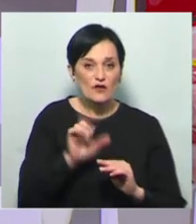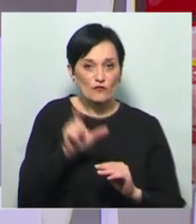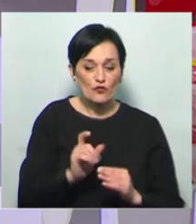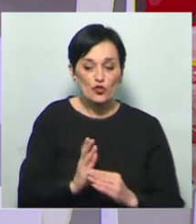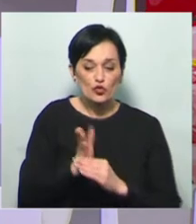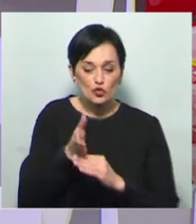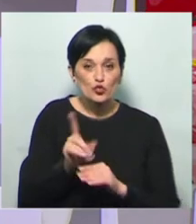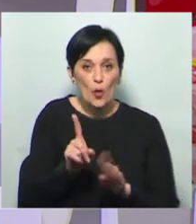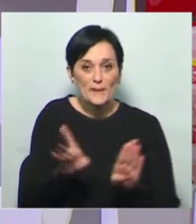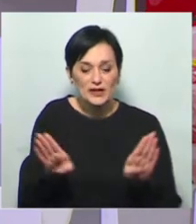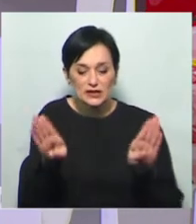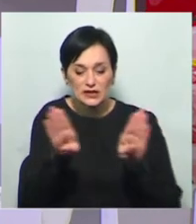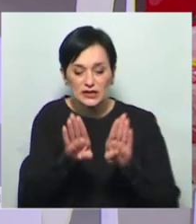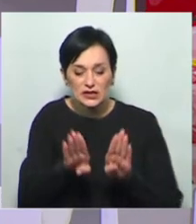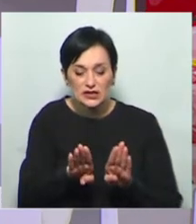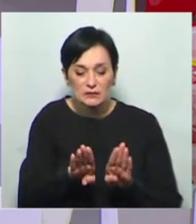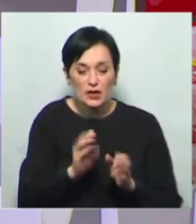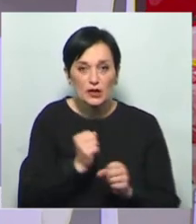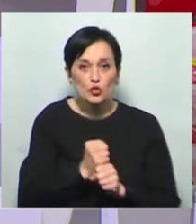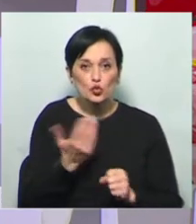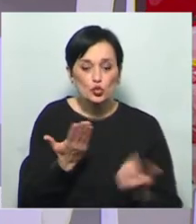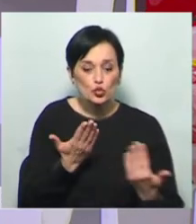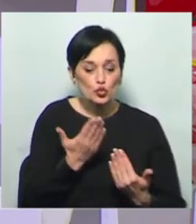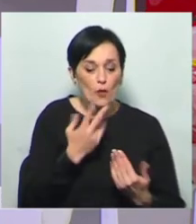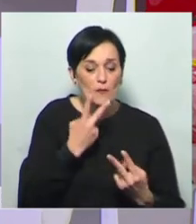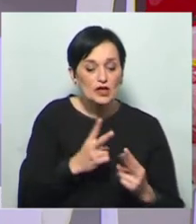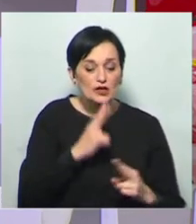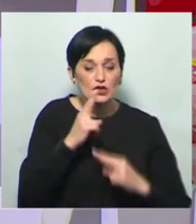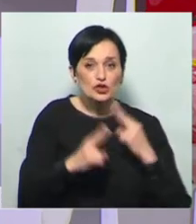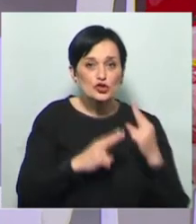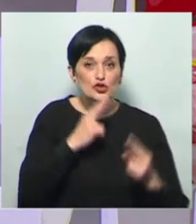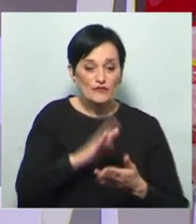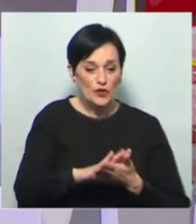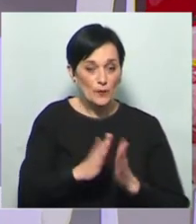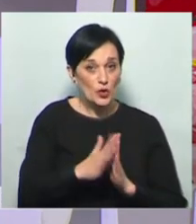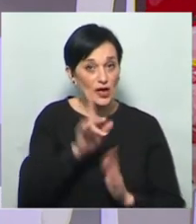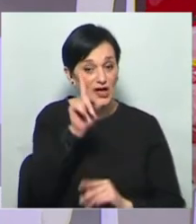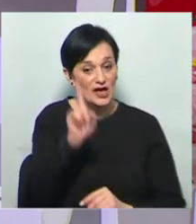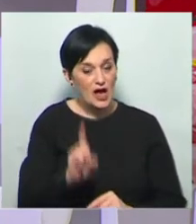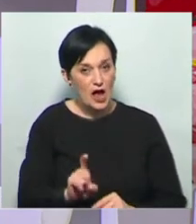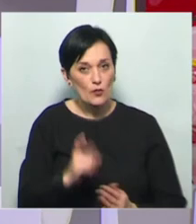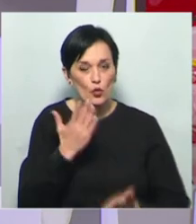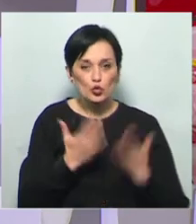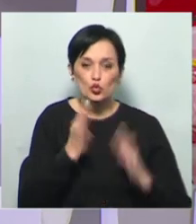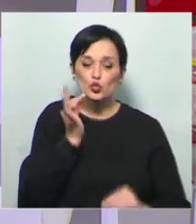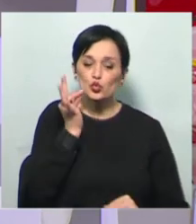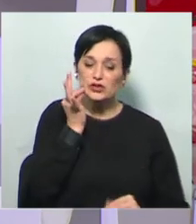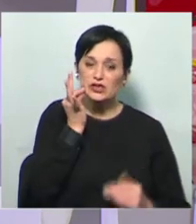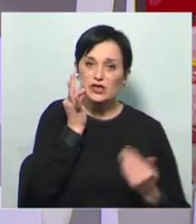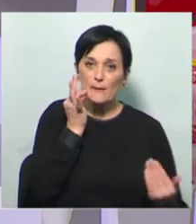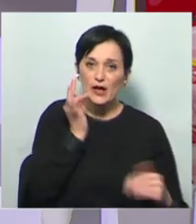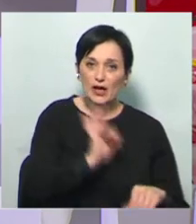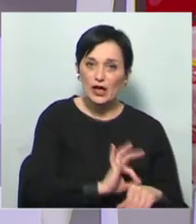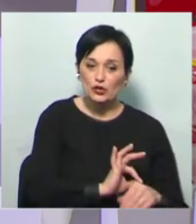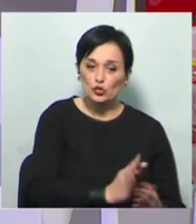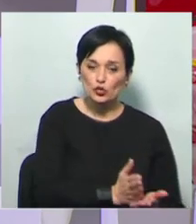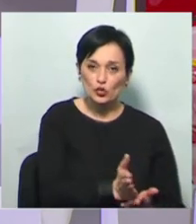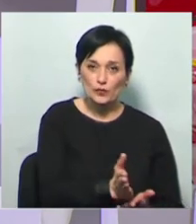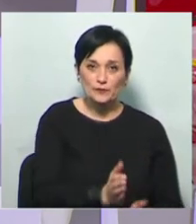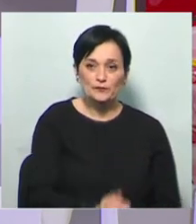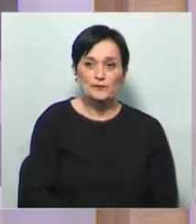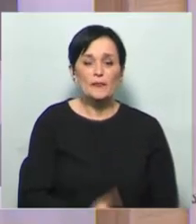გაკეთეს დიფერენციაცია, რომელი მათგანია აი ამ ჩივილების გამაპირებელი, ხერხემალი თუ დიაბეტური პოლინეიროპათია. დიახ